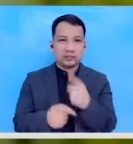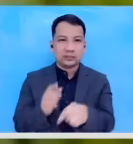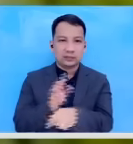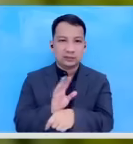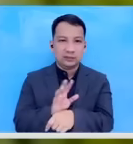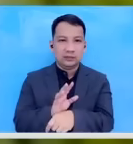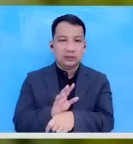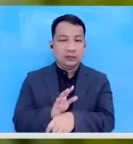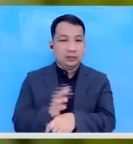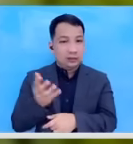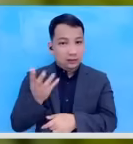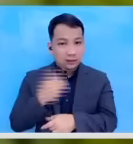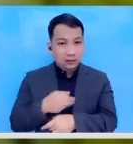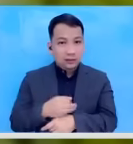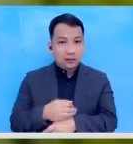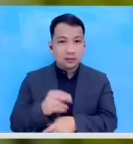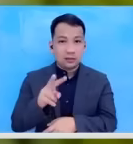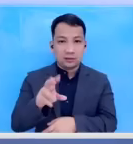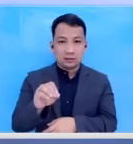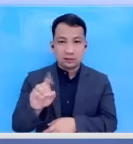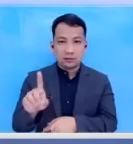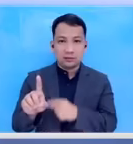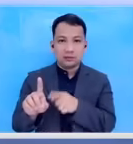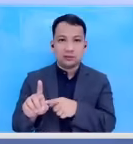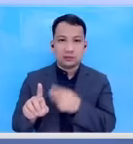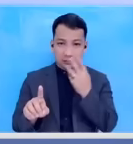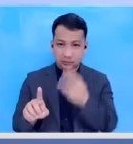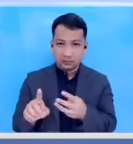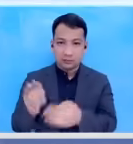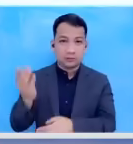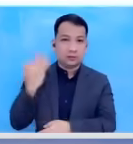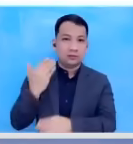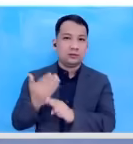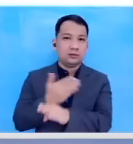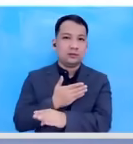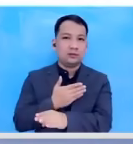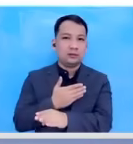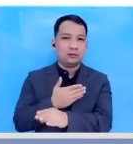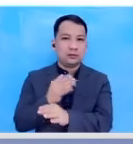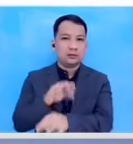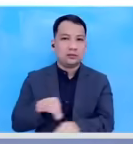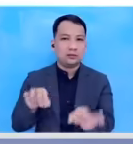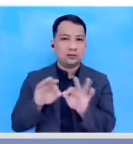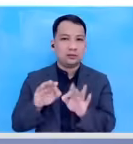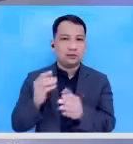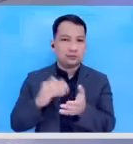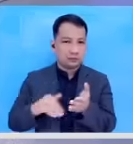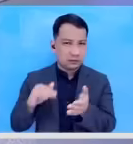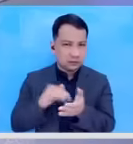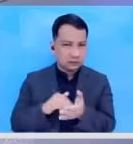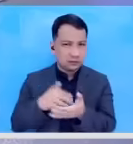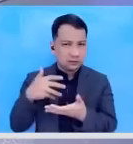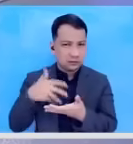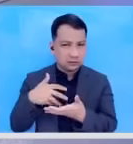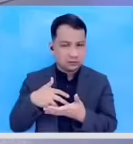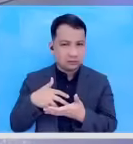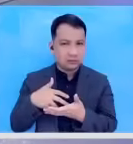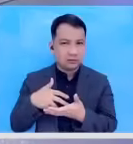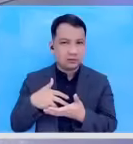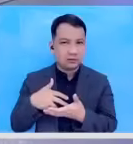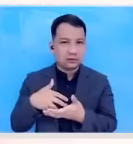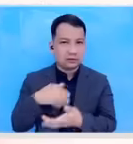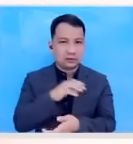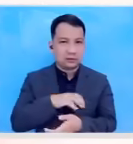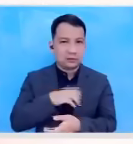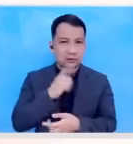movie, 2001, nabanggit nga ni Maui, napanood mo na siya beforehand pa or kinailangan mong panoorin ulit para aralin yung karakter? Kinailangan ko